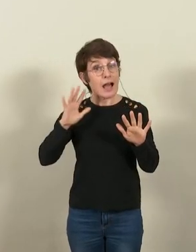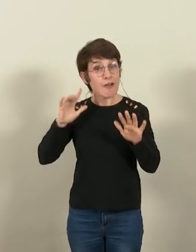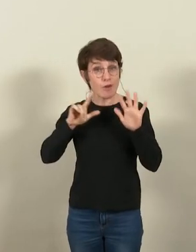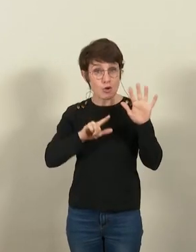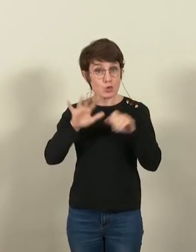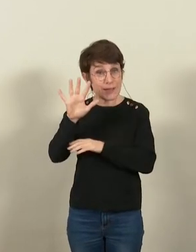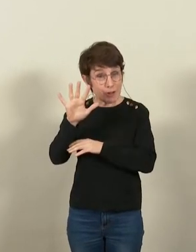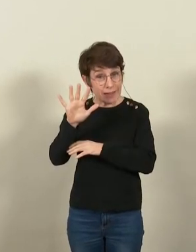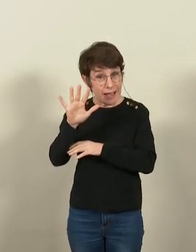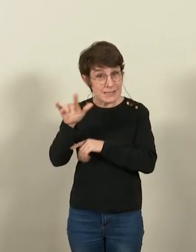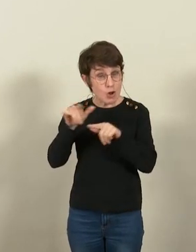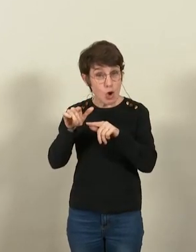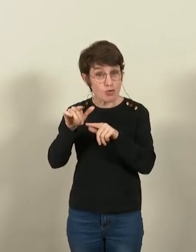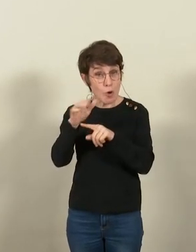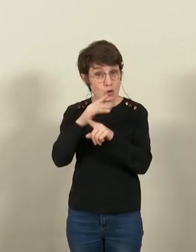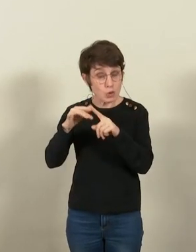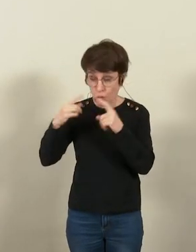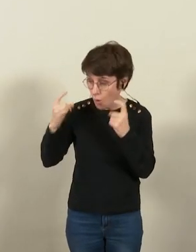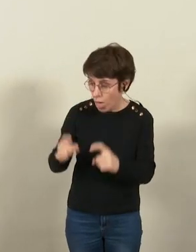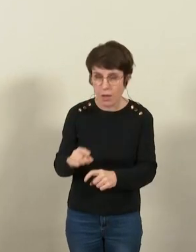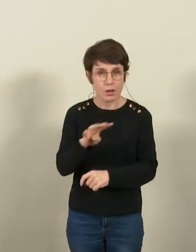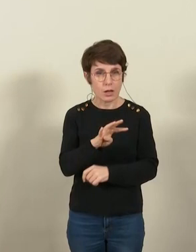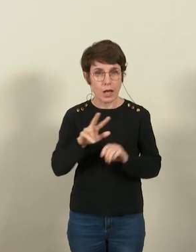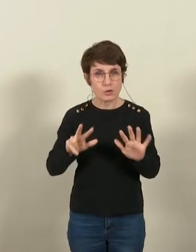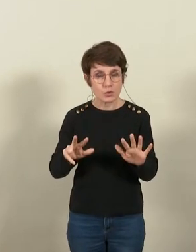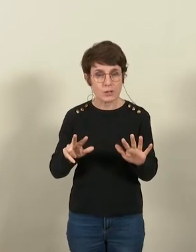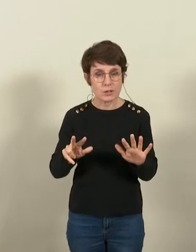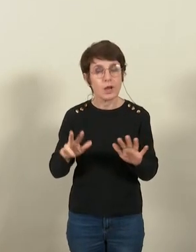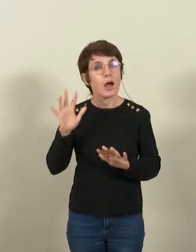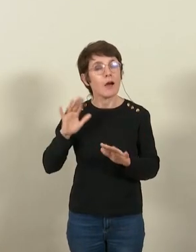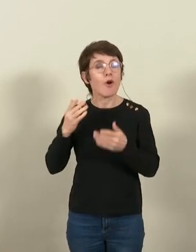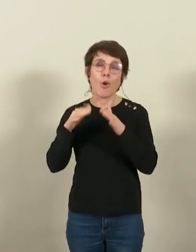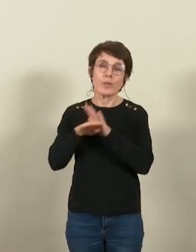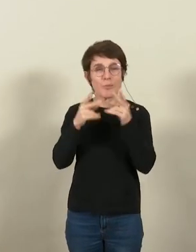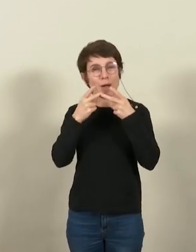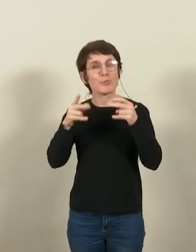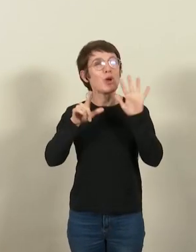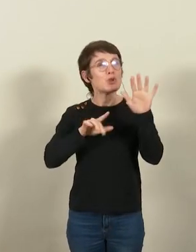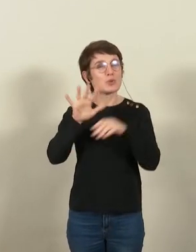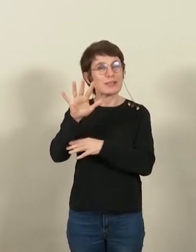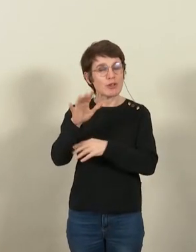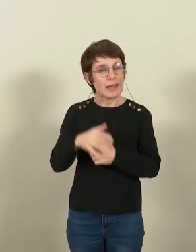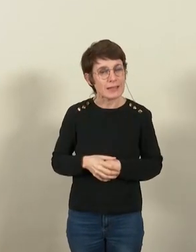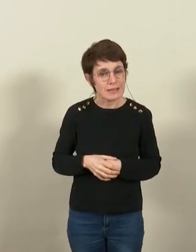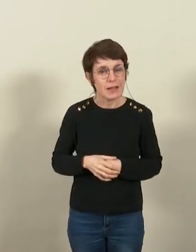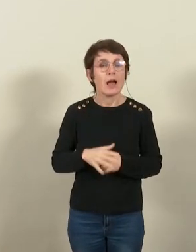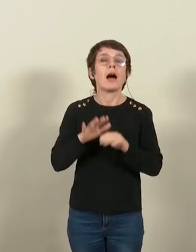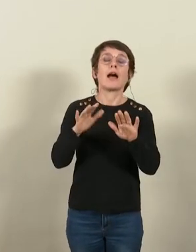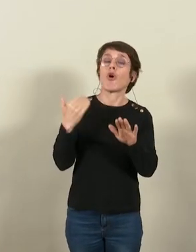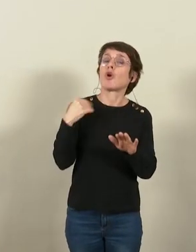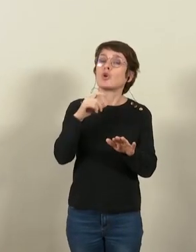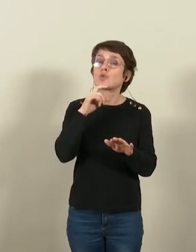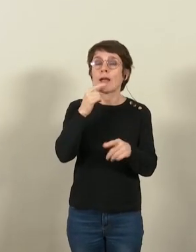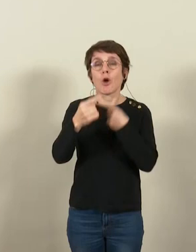logements initialement annoncé alors moi je j'essaie de rester cohérente avec mon intervention précédente où on parlait du mallogement